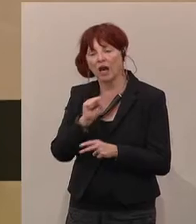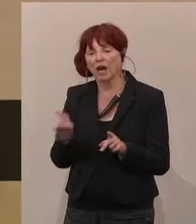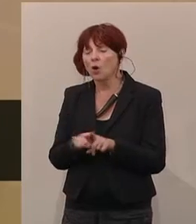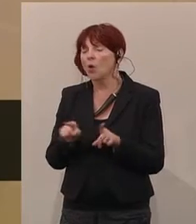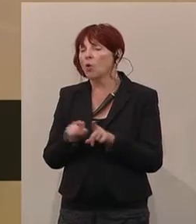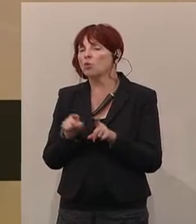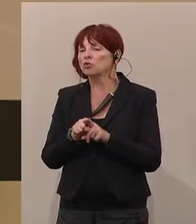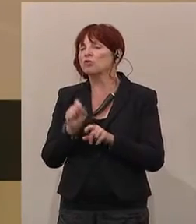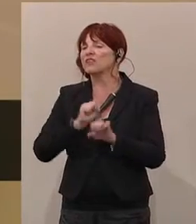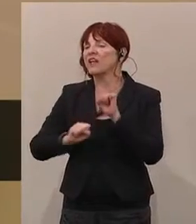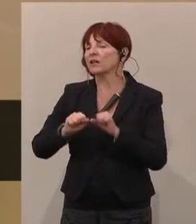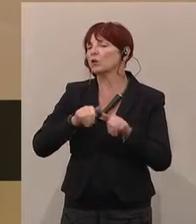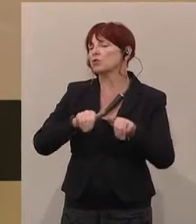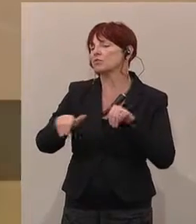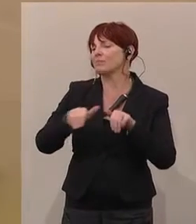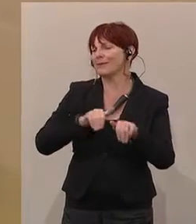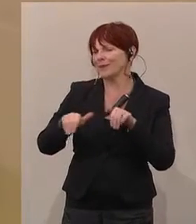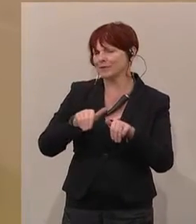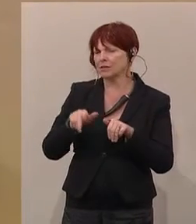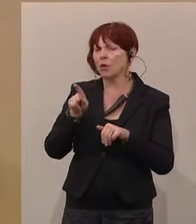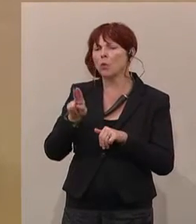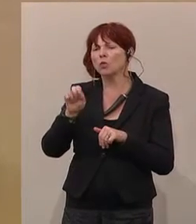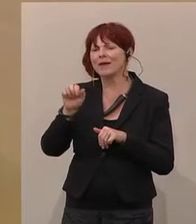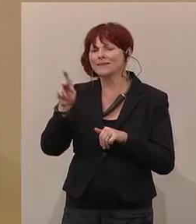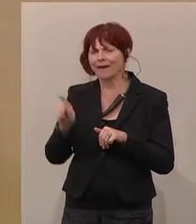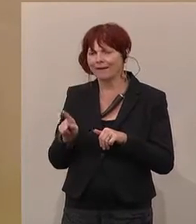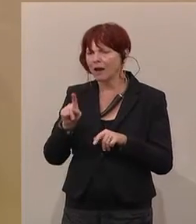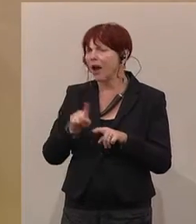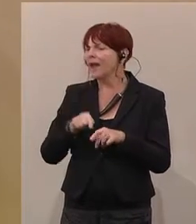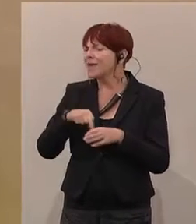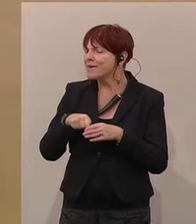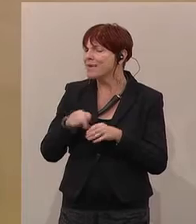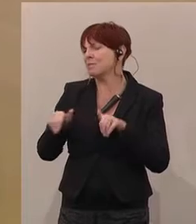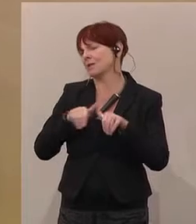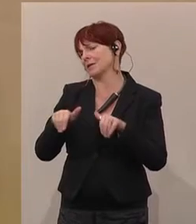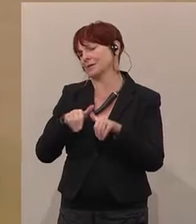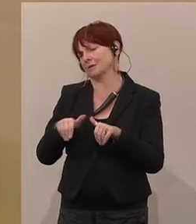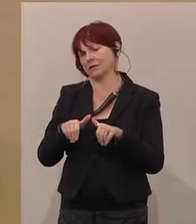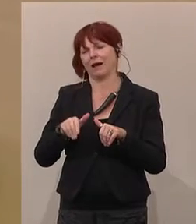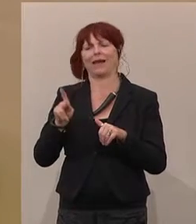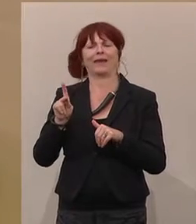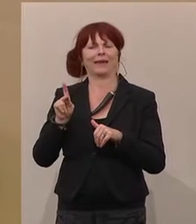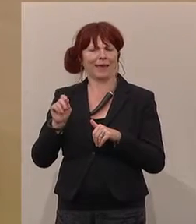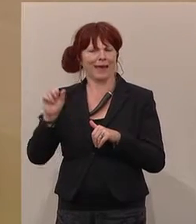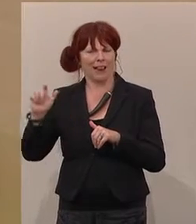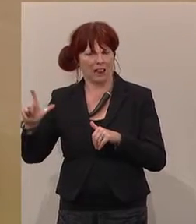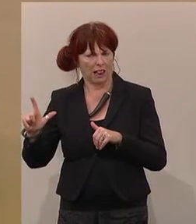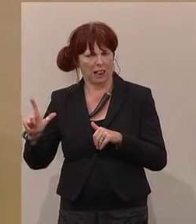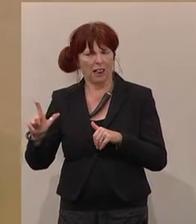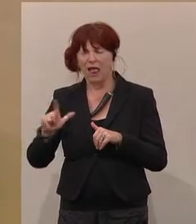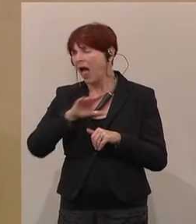Hunasek. All das, was Sicherheitspolitik betrifft, all die Themen, die wir heute diskutieren und auch die letzten Monate diskutiert